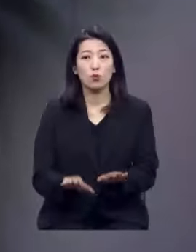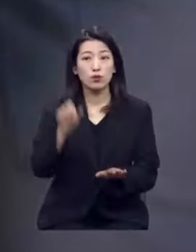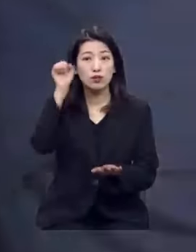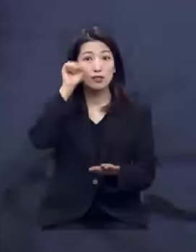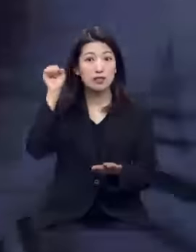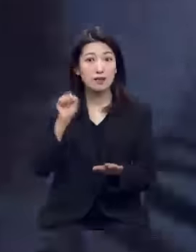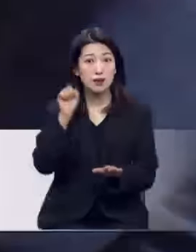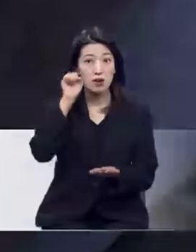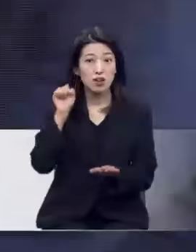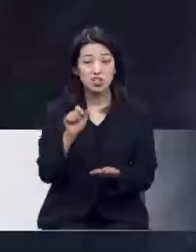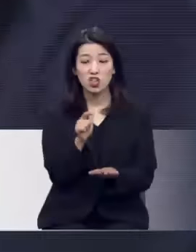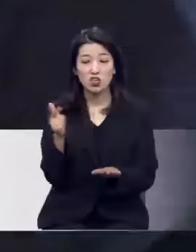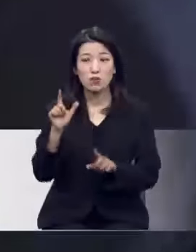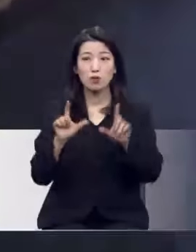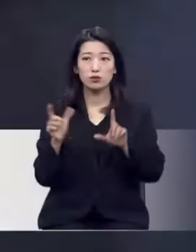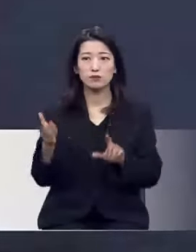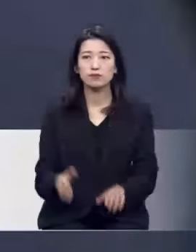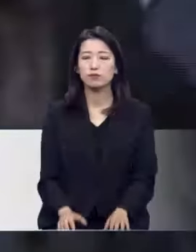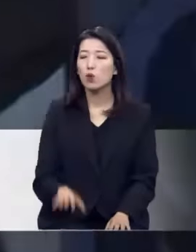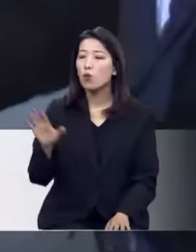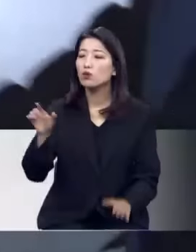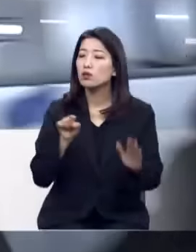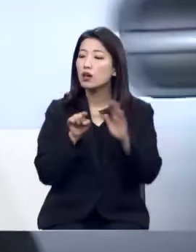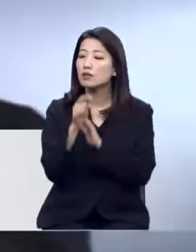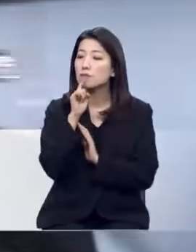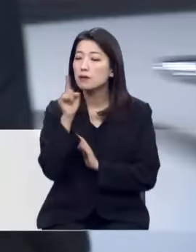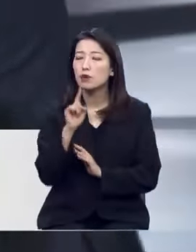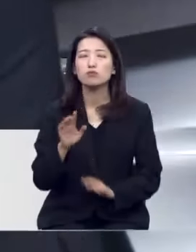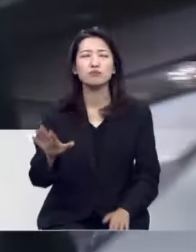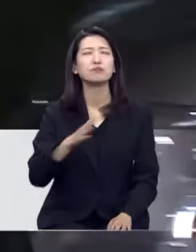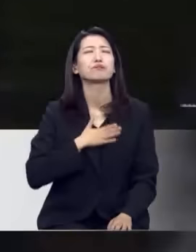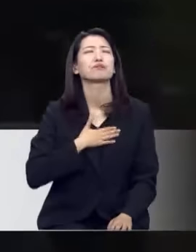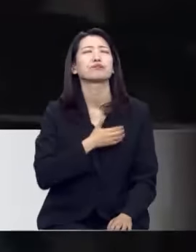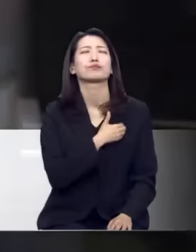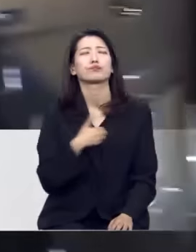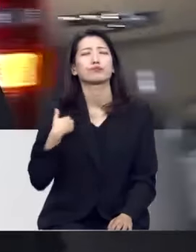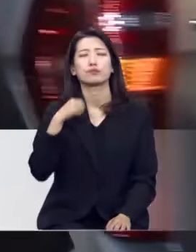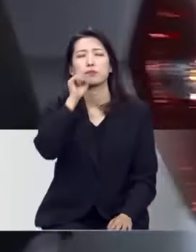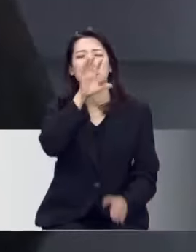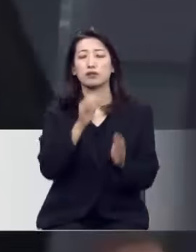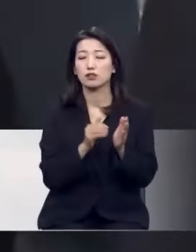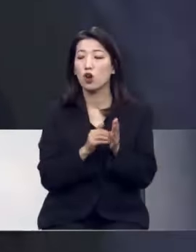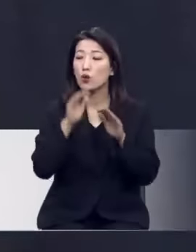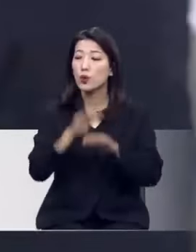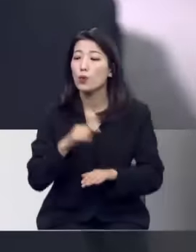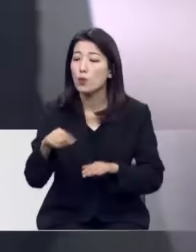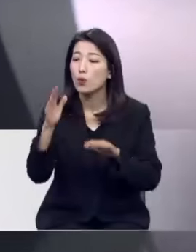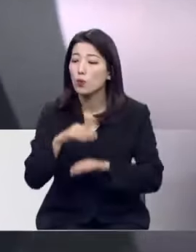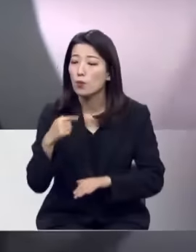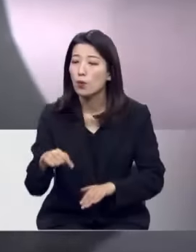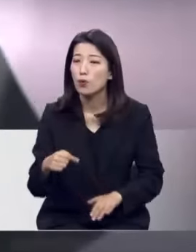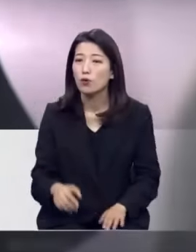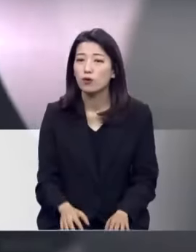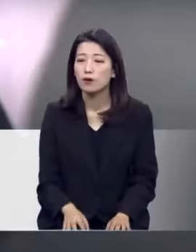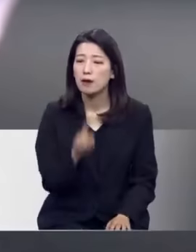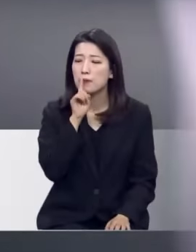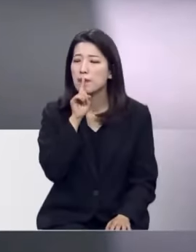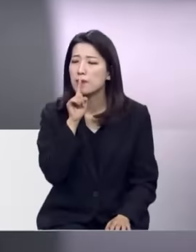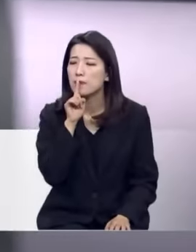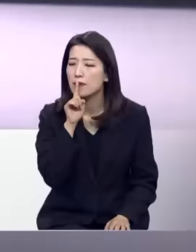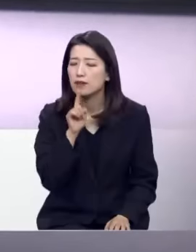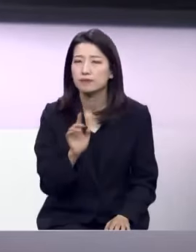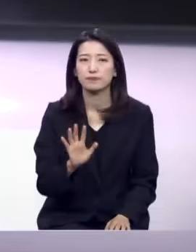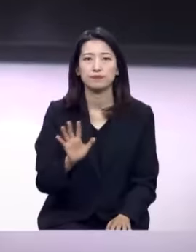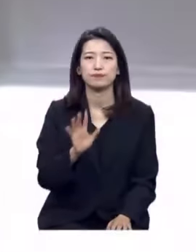는데서 좀 어떤 내용 소명하면음 충분히 얘기했어요 예 어떤 내용 좀 충분히 얘기 하셨나요 좀 말씀 한 번씩만 더